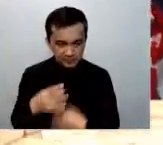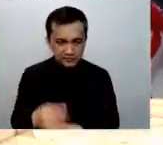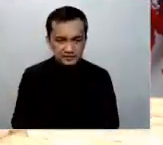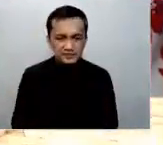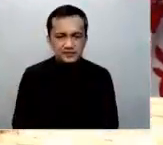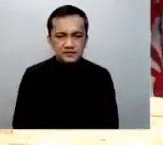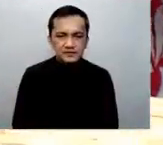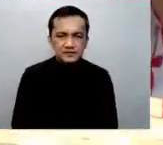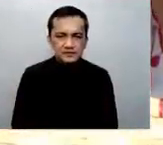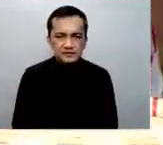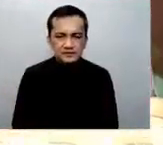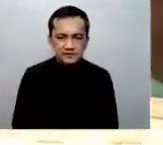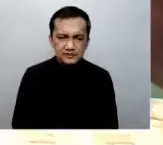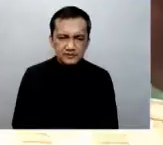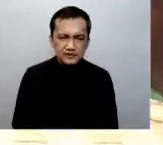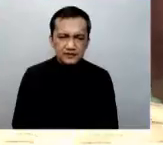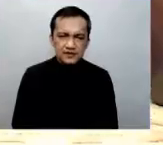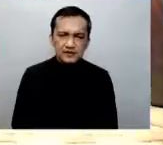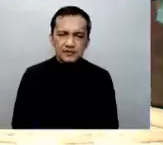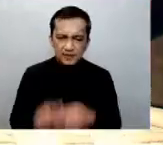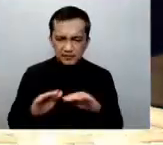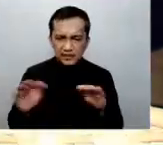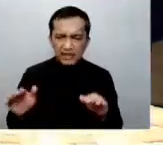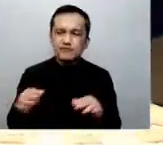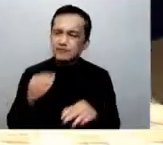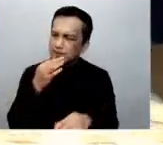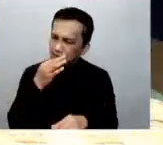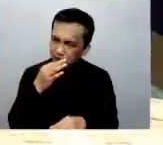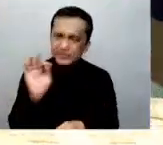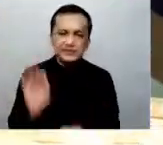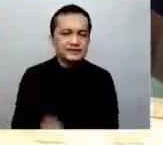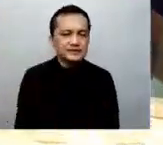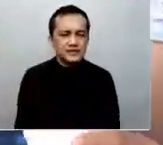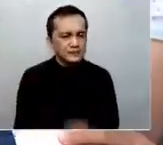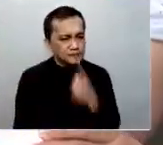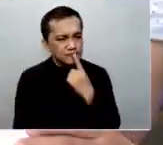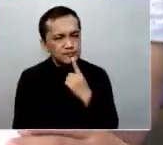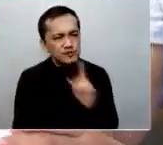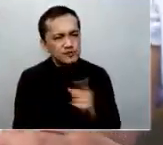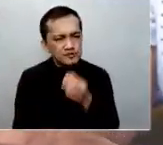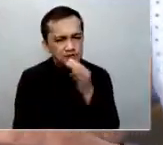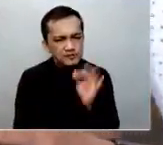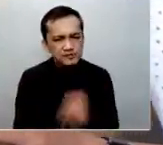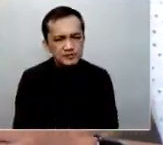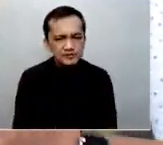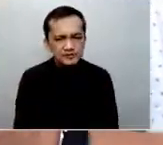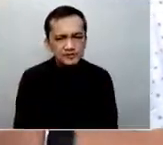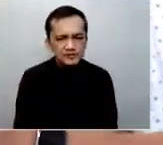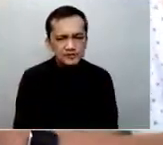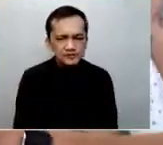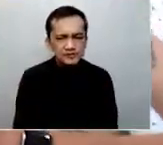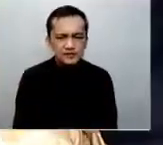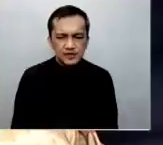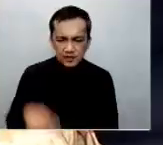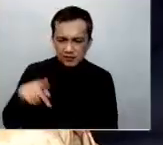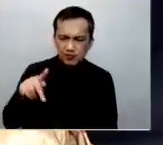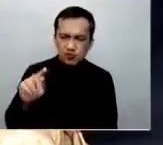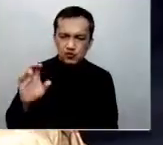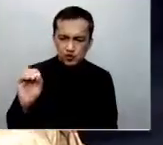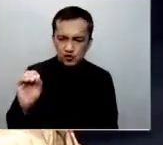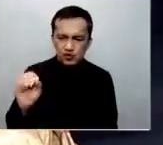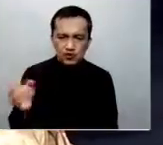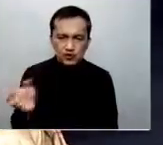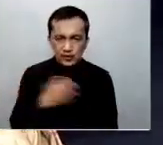po, paborito ng mga bata. Talaga? Anong pinaka-paborito nila? They like the puto, and the